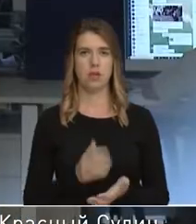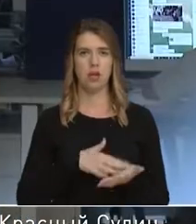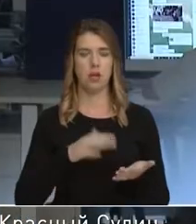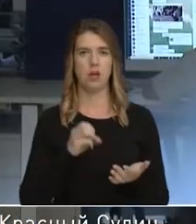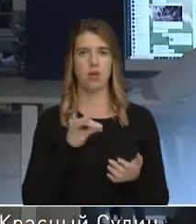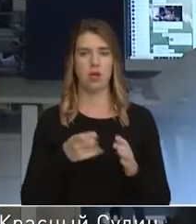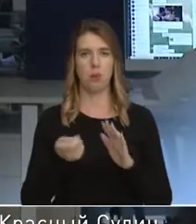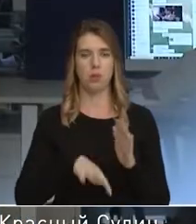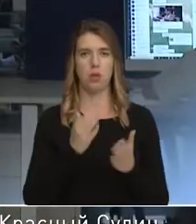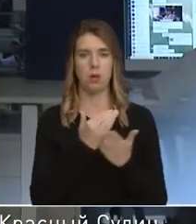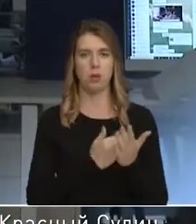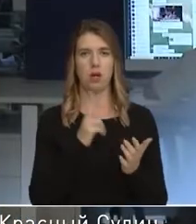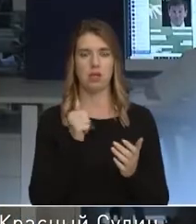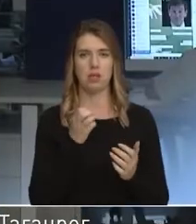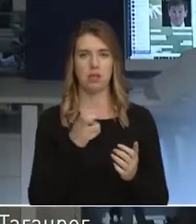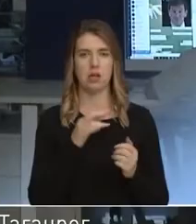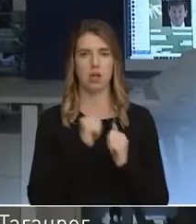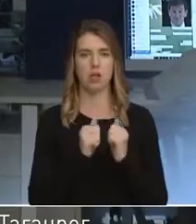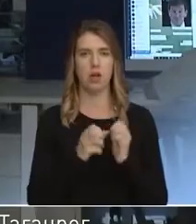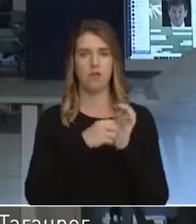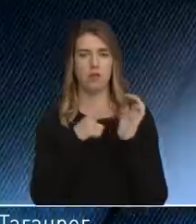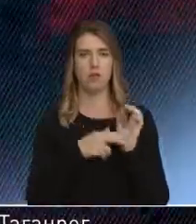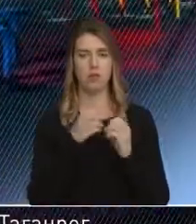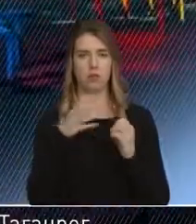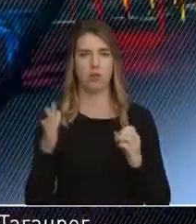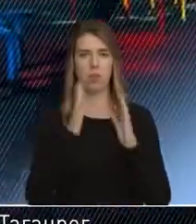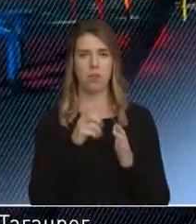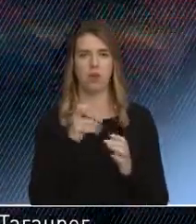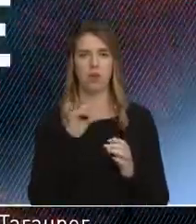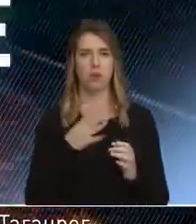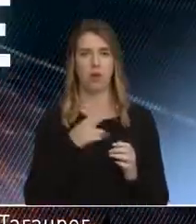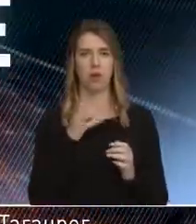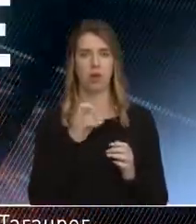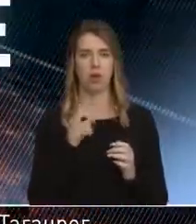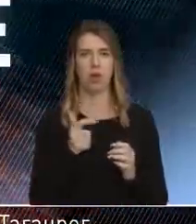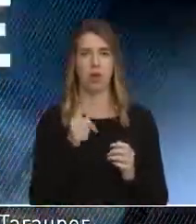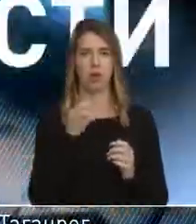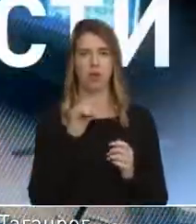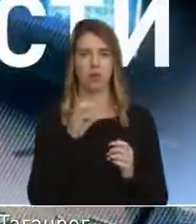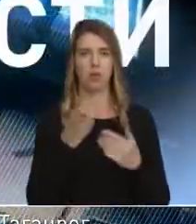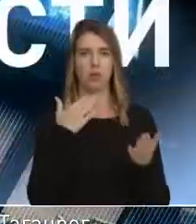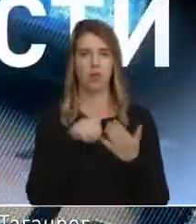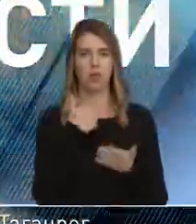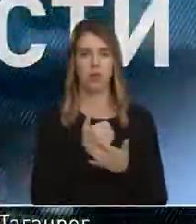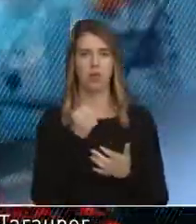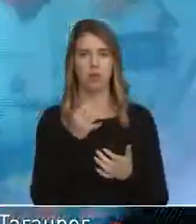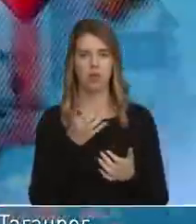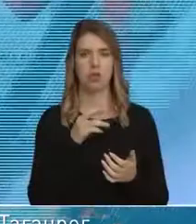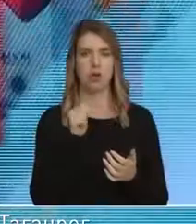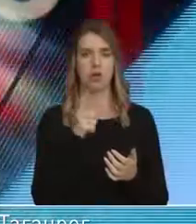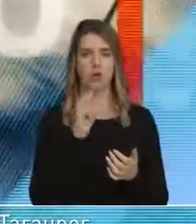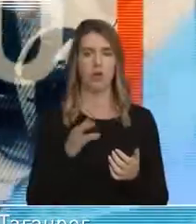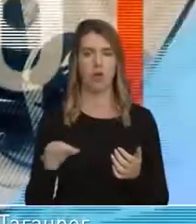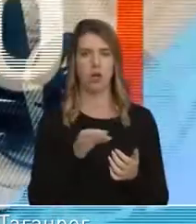Далее в эфире не пропустите программу «Касается каждого». В 18.15 в прямом эфире мой коллега Денис Изотов пообщается с главой администрации